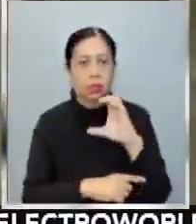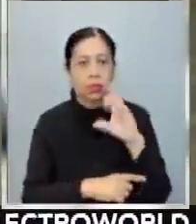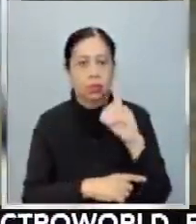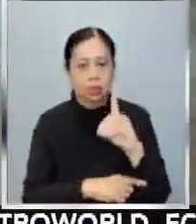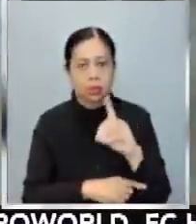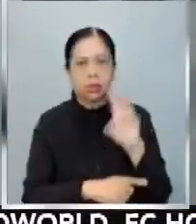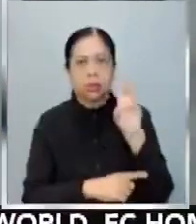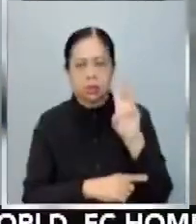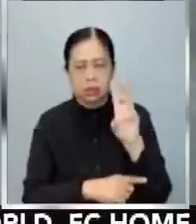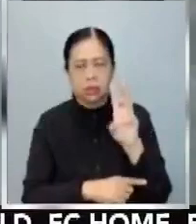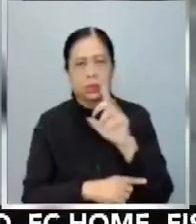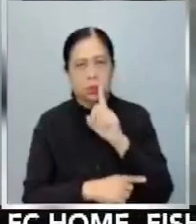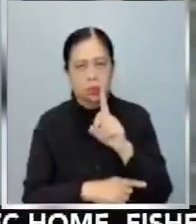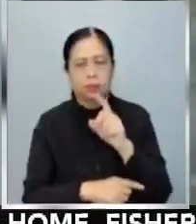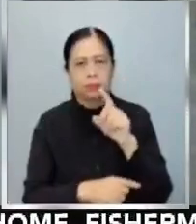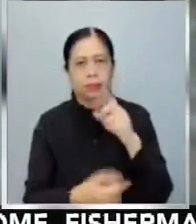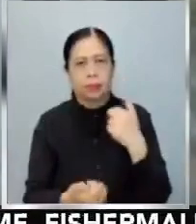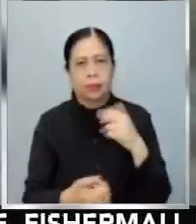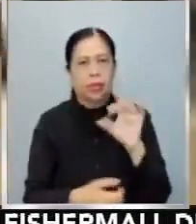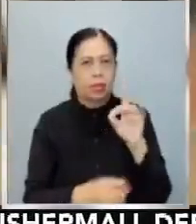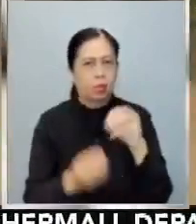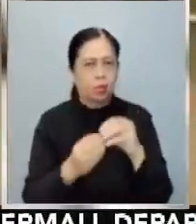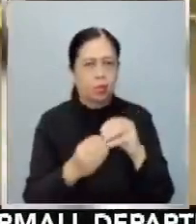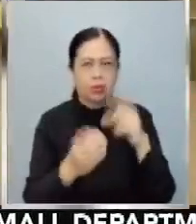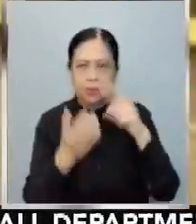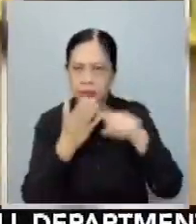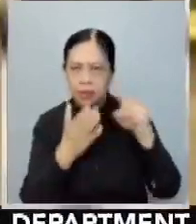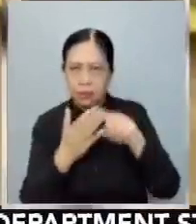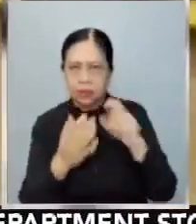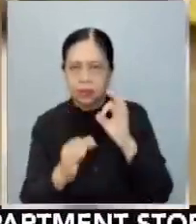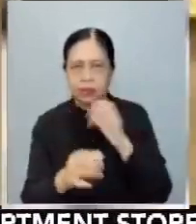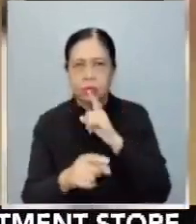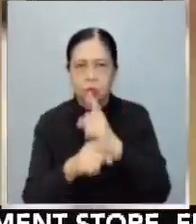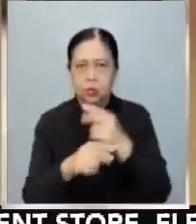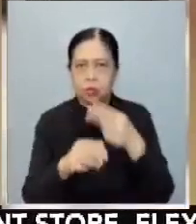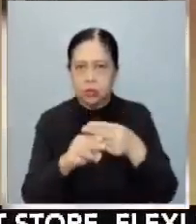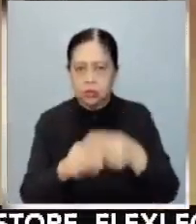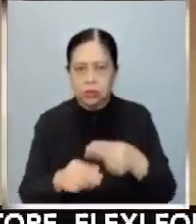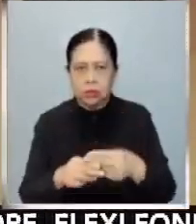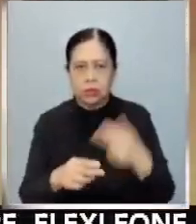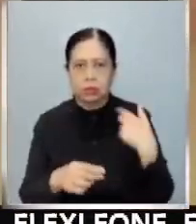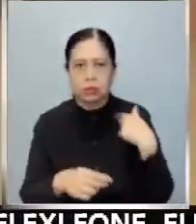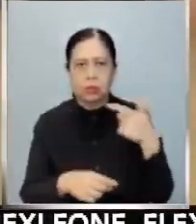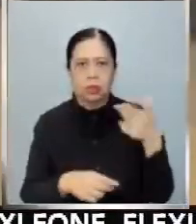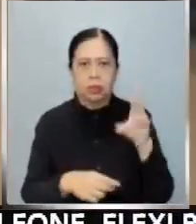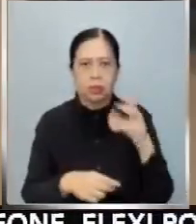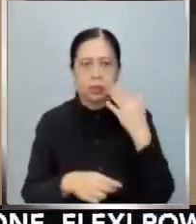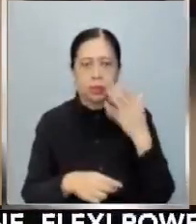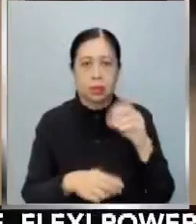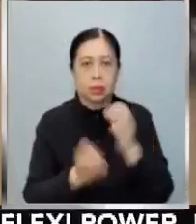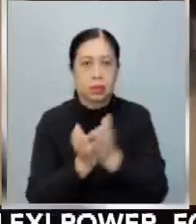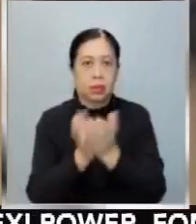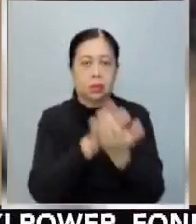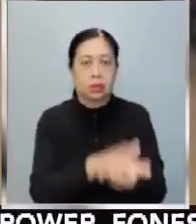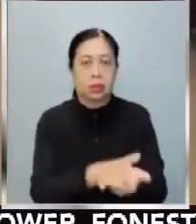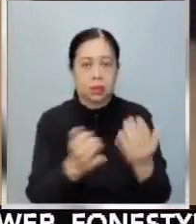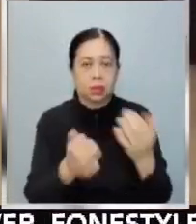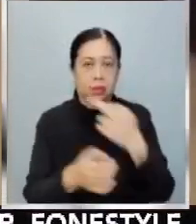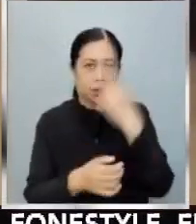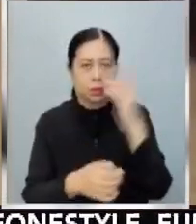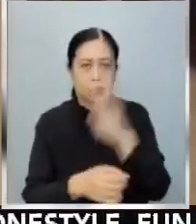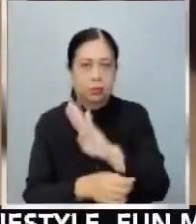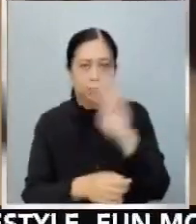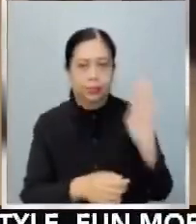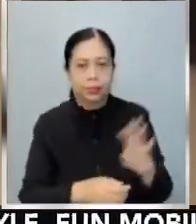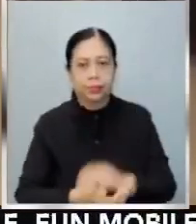habang 8 ang kailangan pang i-validate. Hindi pa kasama rito ang 27 na matay sa tumaob na bangka sa Rizal. Batay naman sa